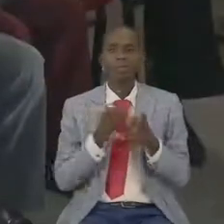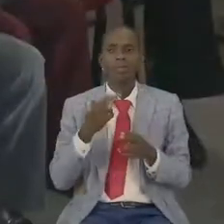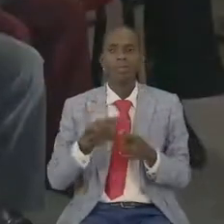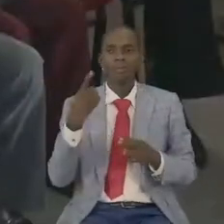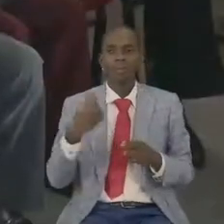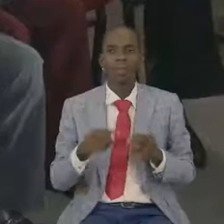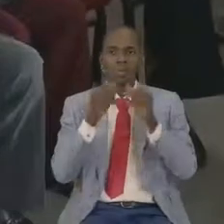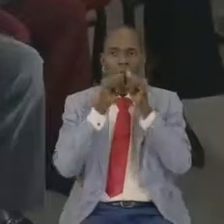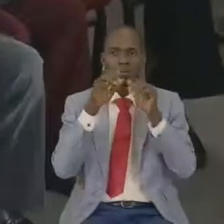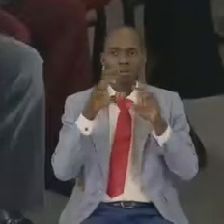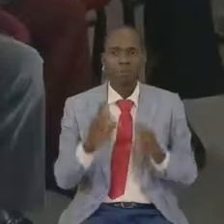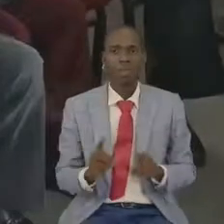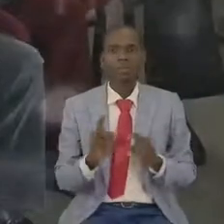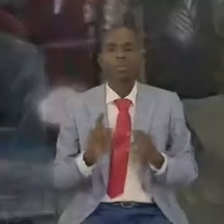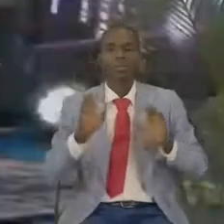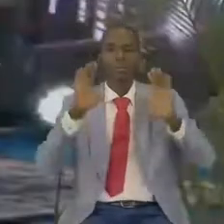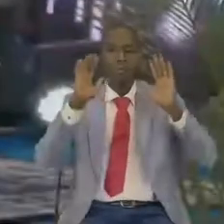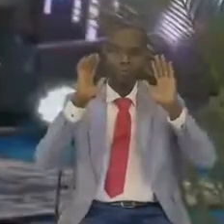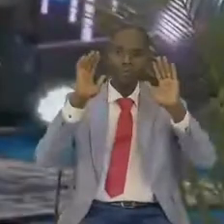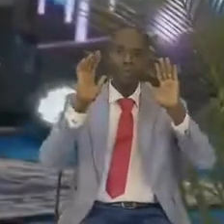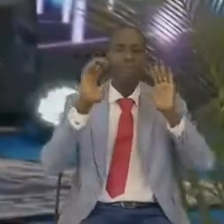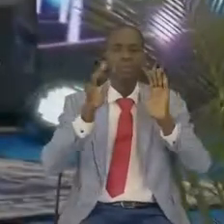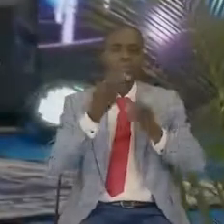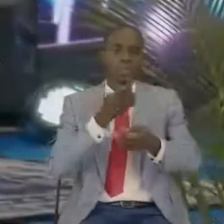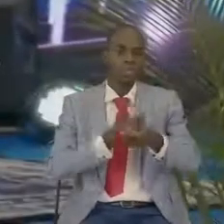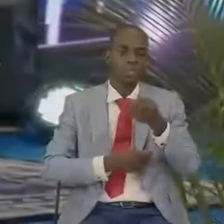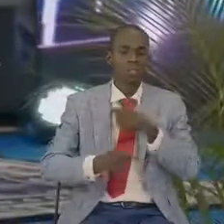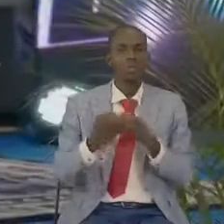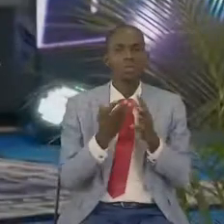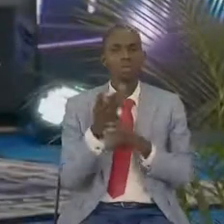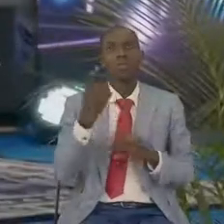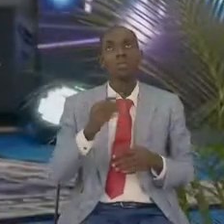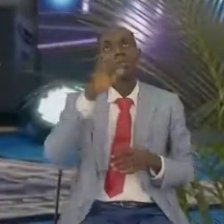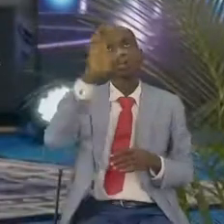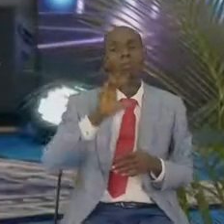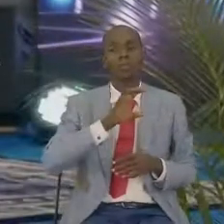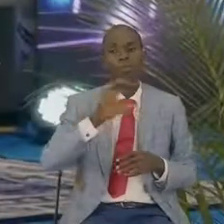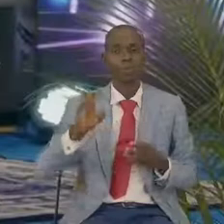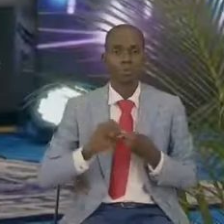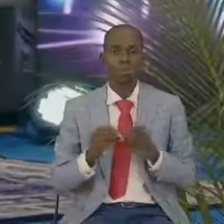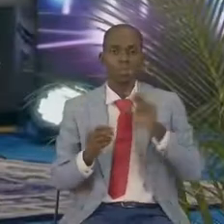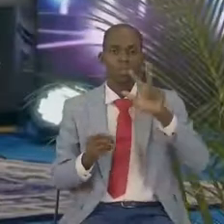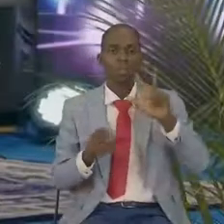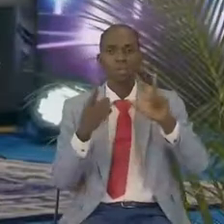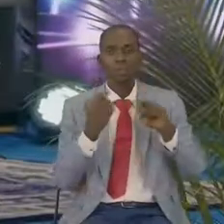L'échange merveilleux est béni par la croix. Et troisième point, le meilleur testament.